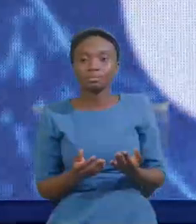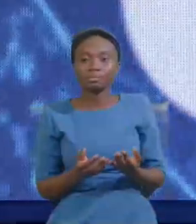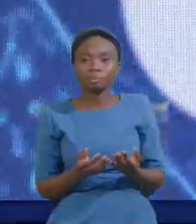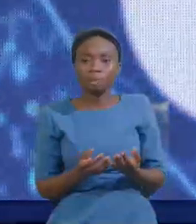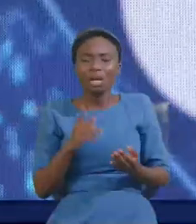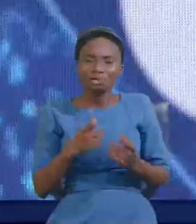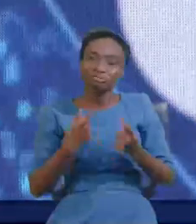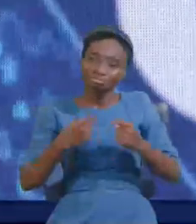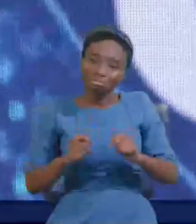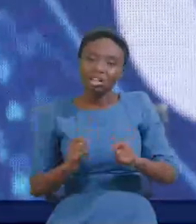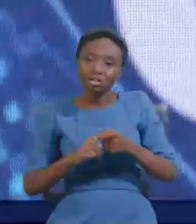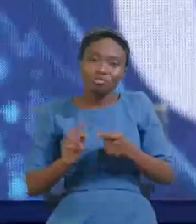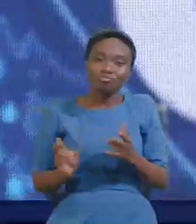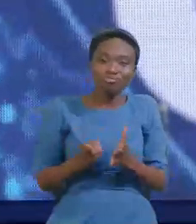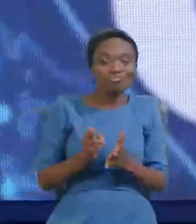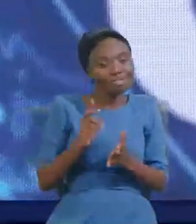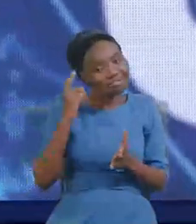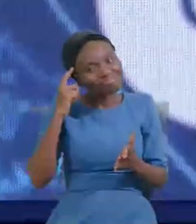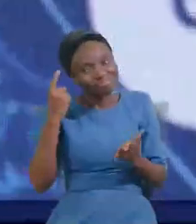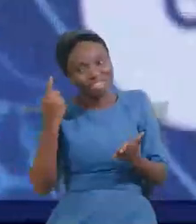Si vous avez la paix avec tout le monde autour de vous,